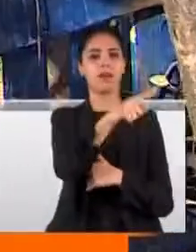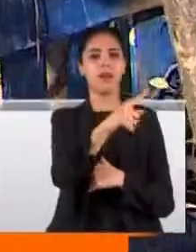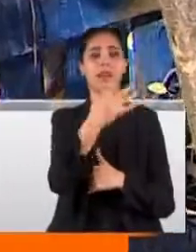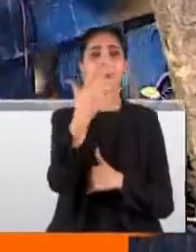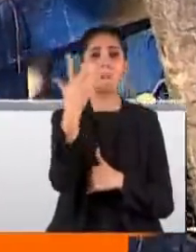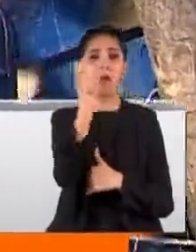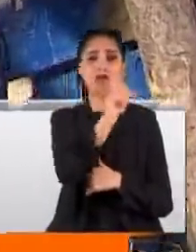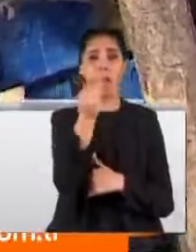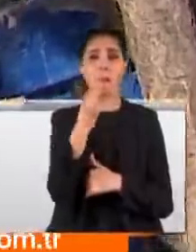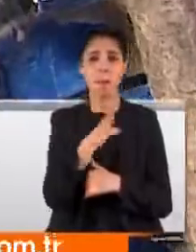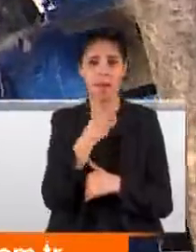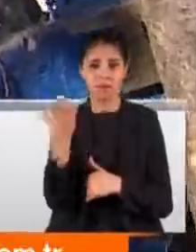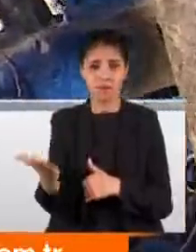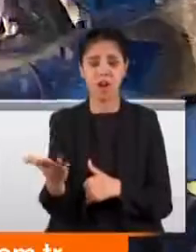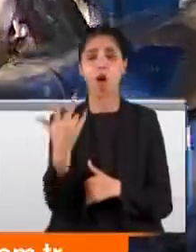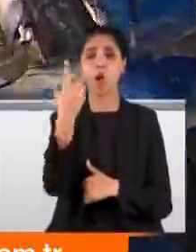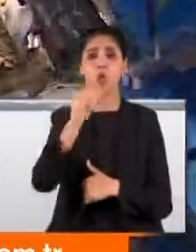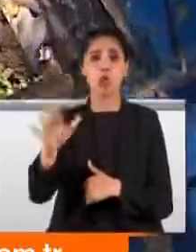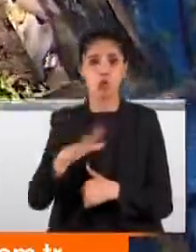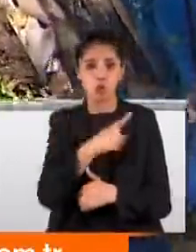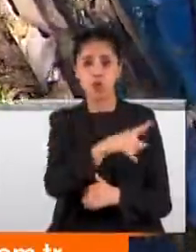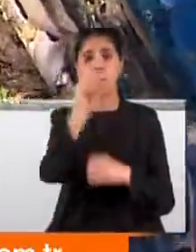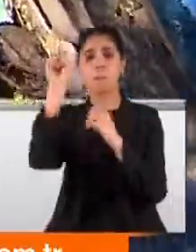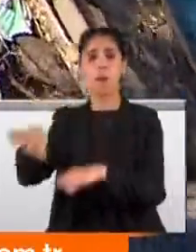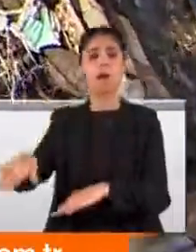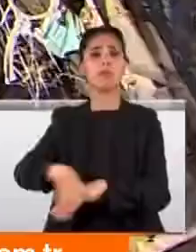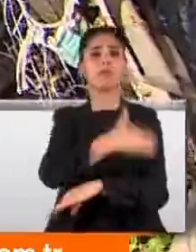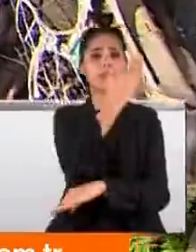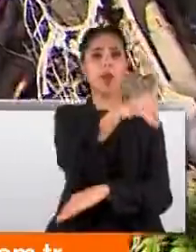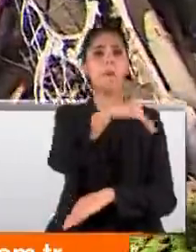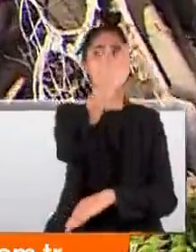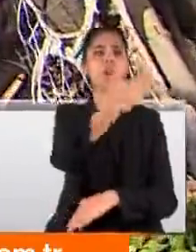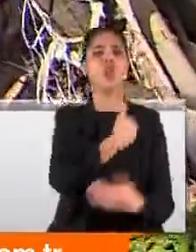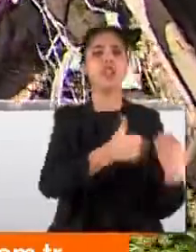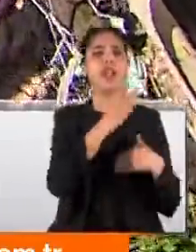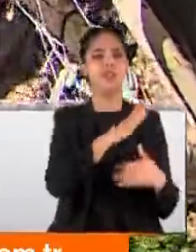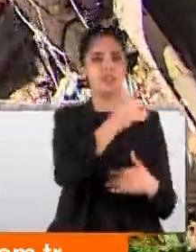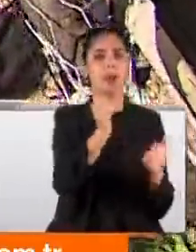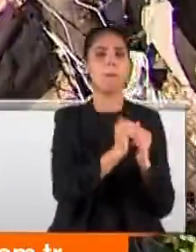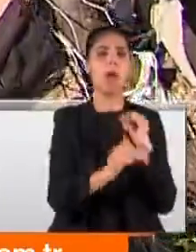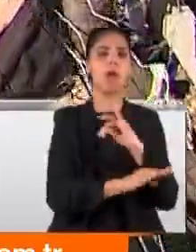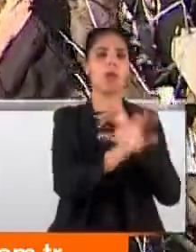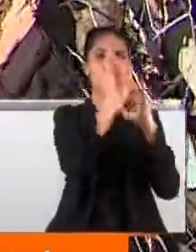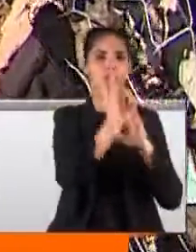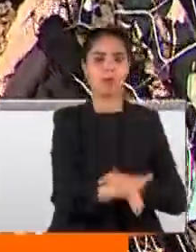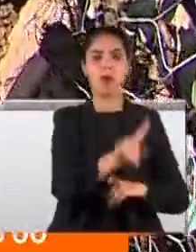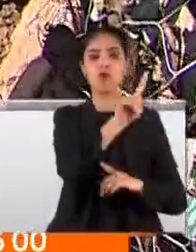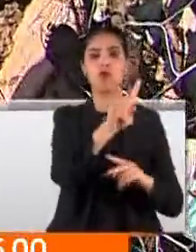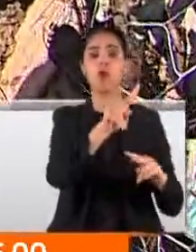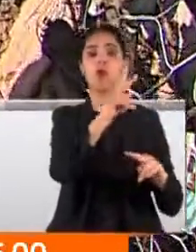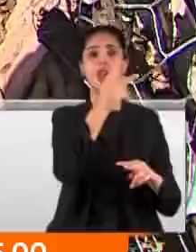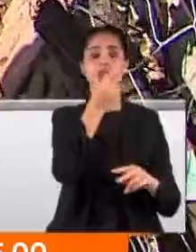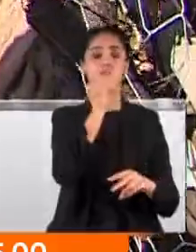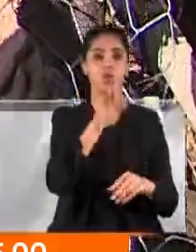5 aylıkken evi terk etti. Bir başkasıyla yaşamaya başladı. O kişiden iki çocuk sahibi oldu. O çocukları da Mehmet Aslan'ın